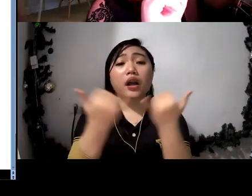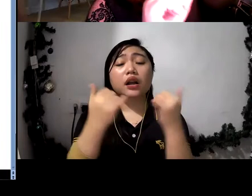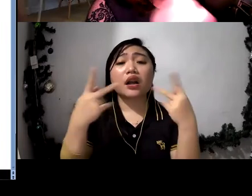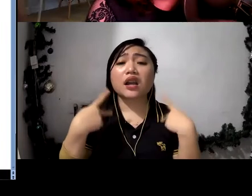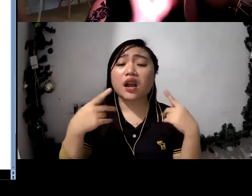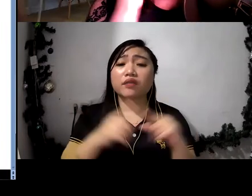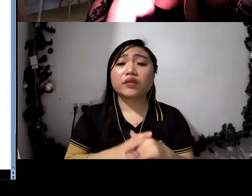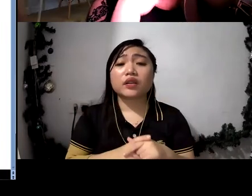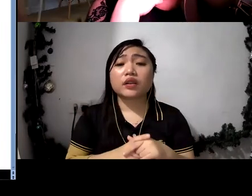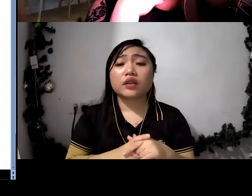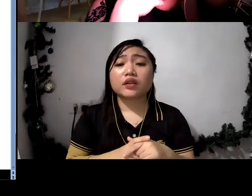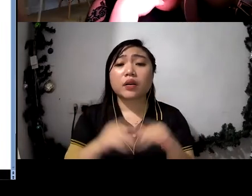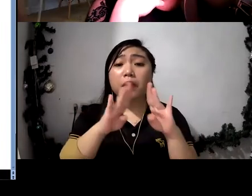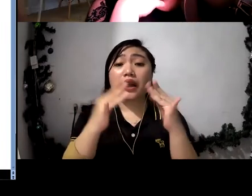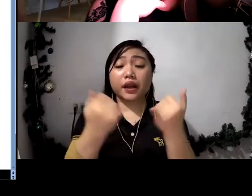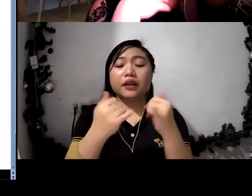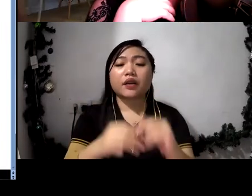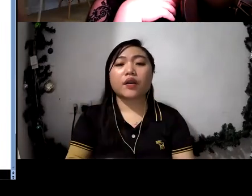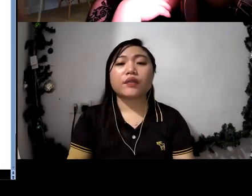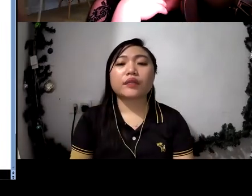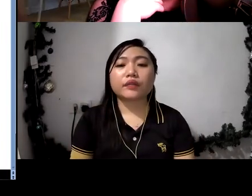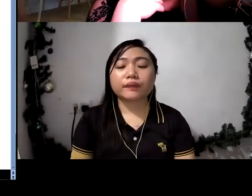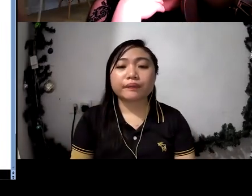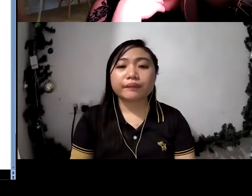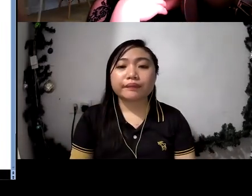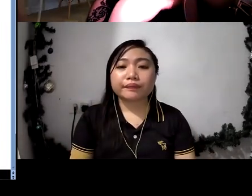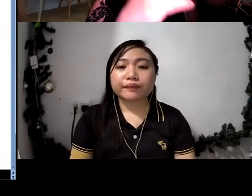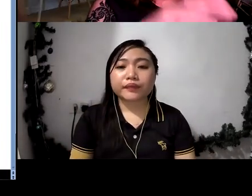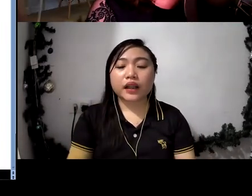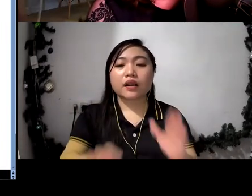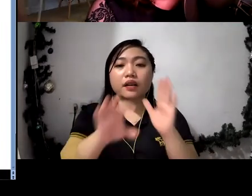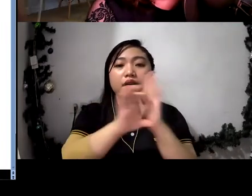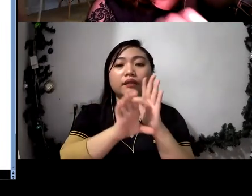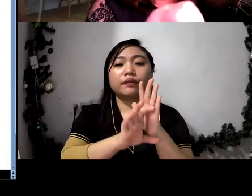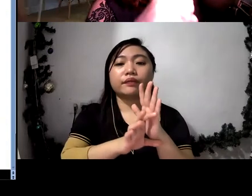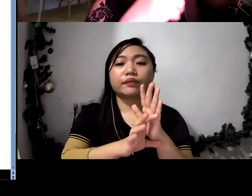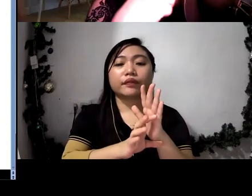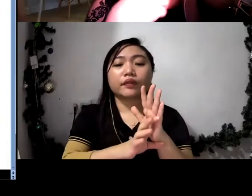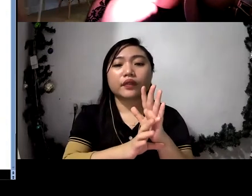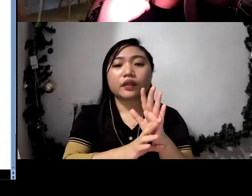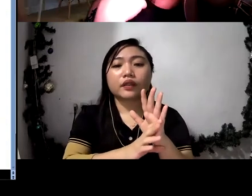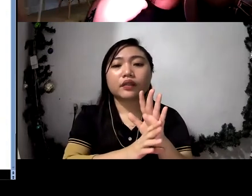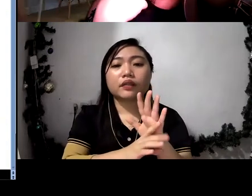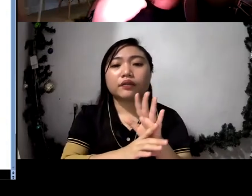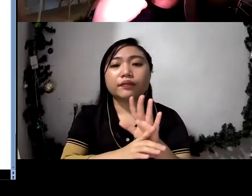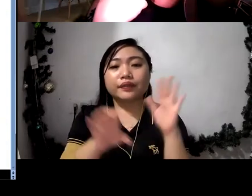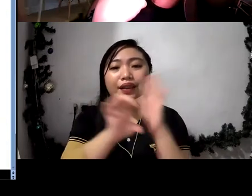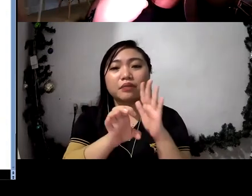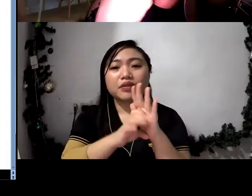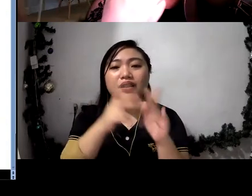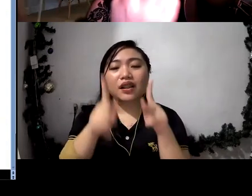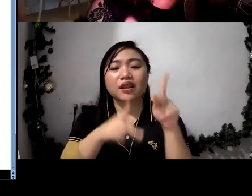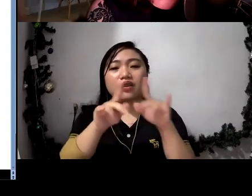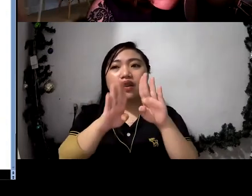no? Sa barangay natin, for example, no, kayo naman siguro ay familiar sa mga tao sa barangay nyo. Meron